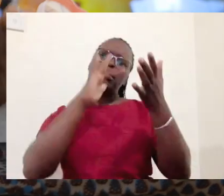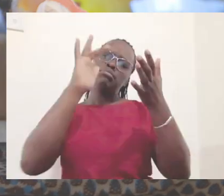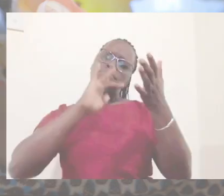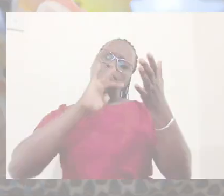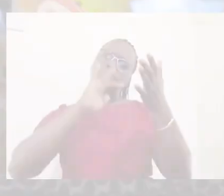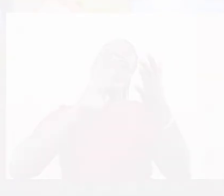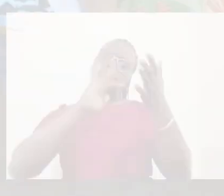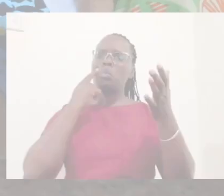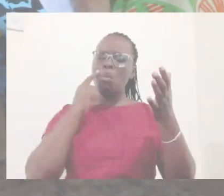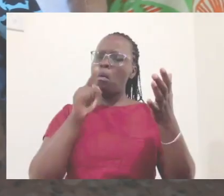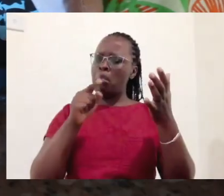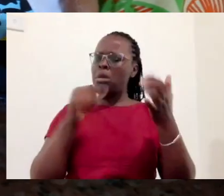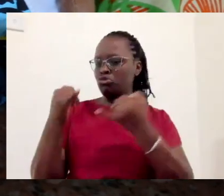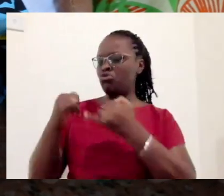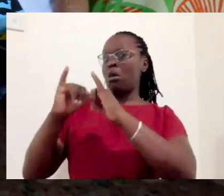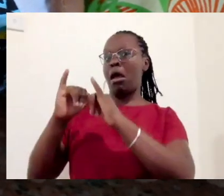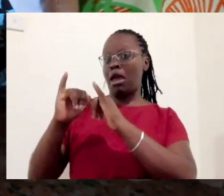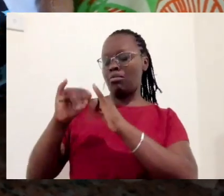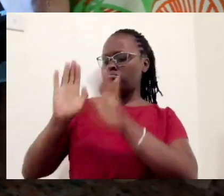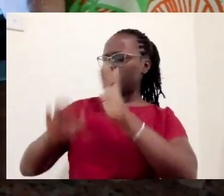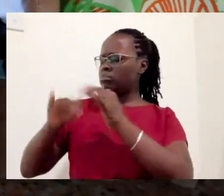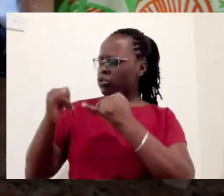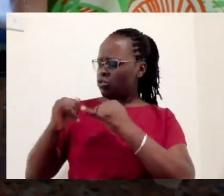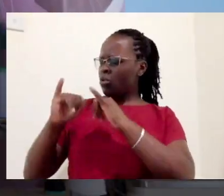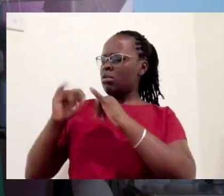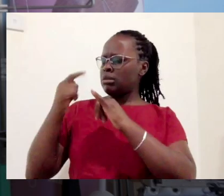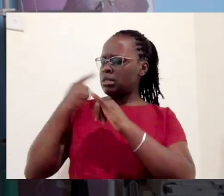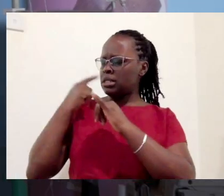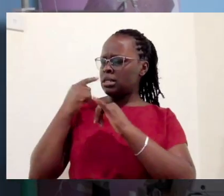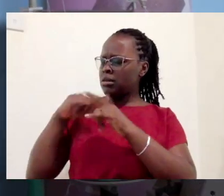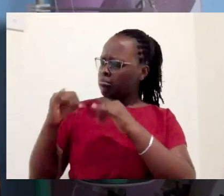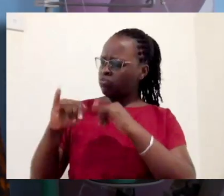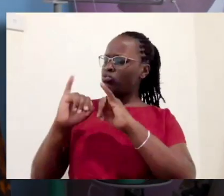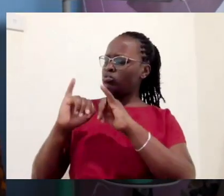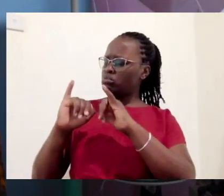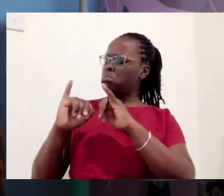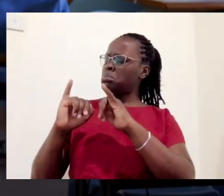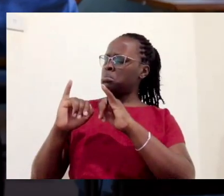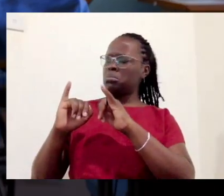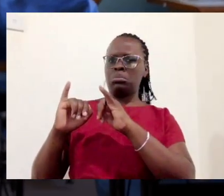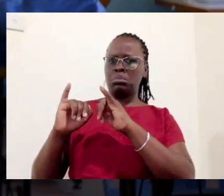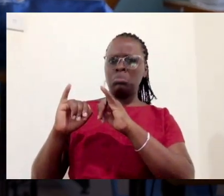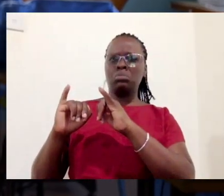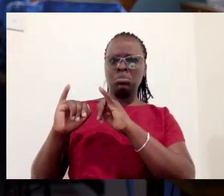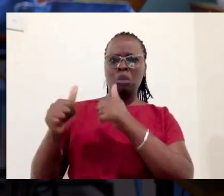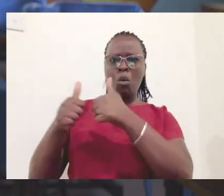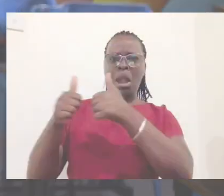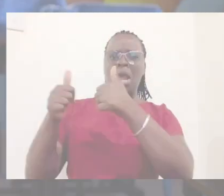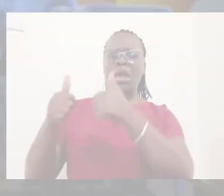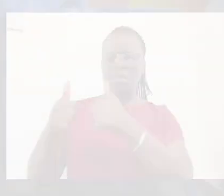simu, napitia, alafu najaribu kufanya. Lakini nikifanya naona imetoka